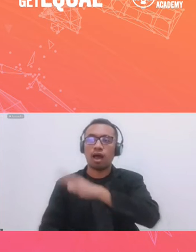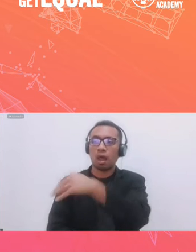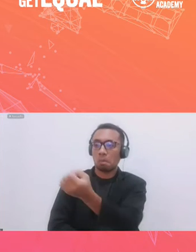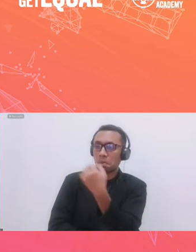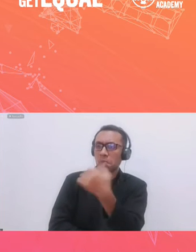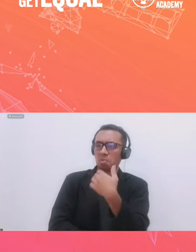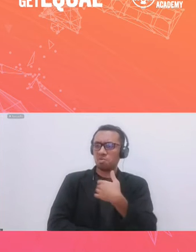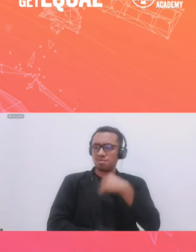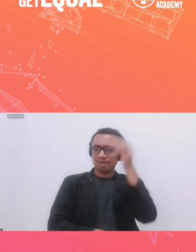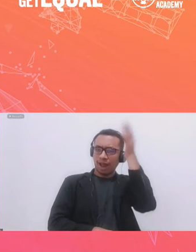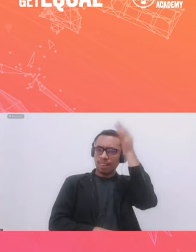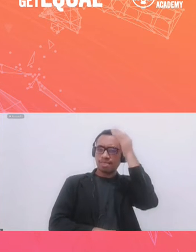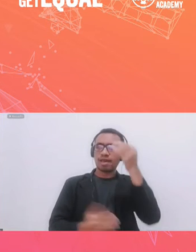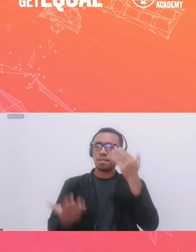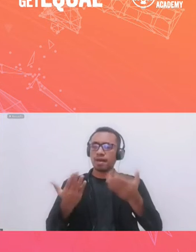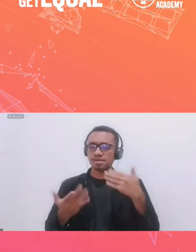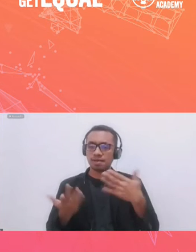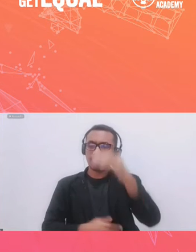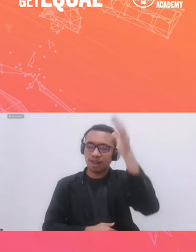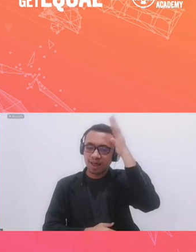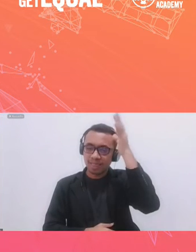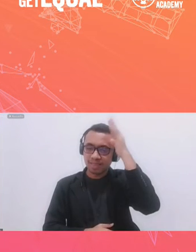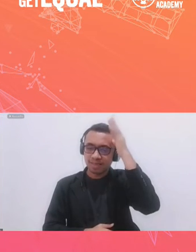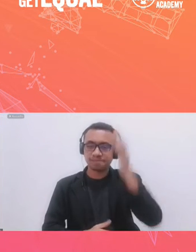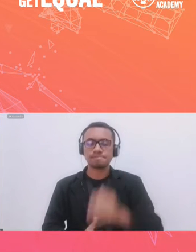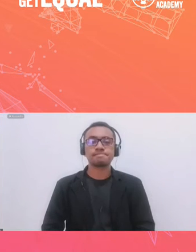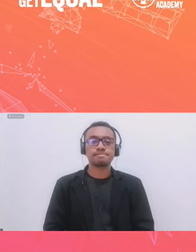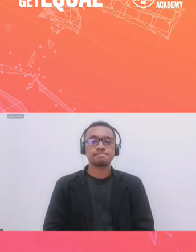ini bagaimana kita semua bisa juga